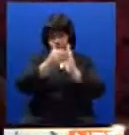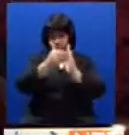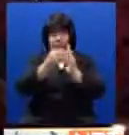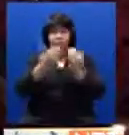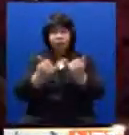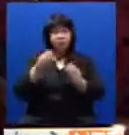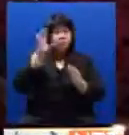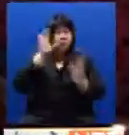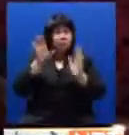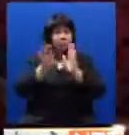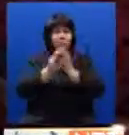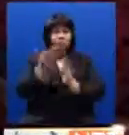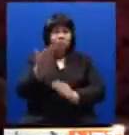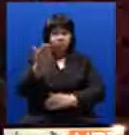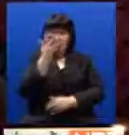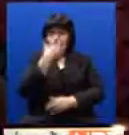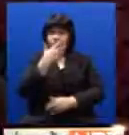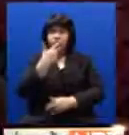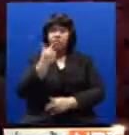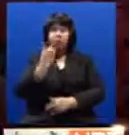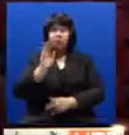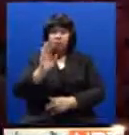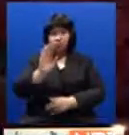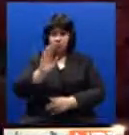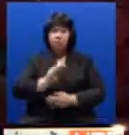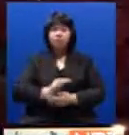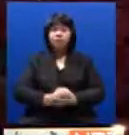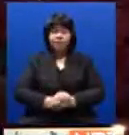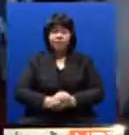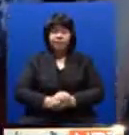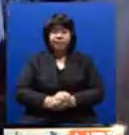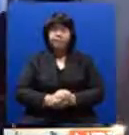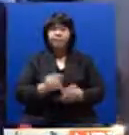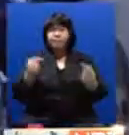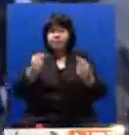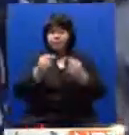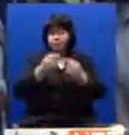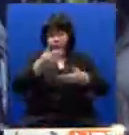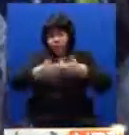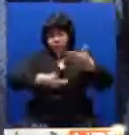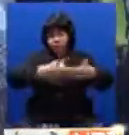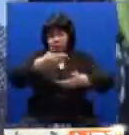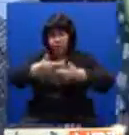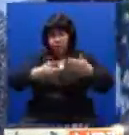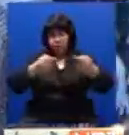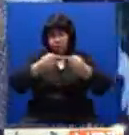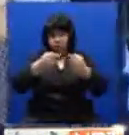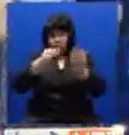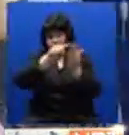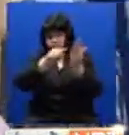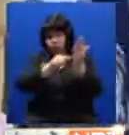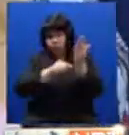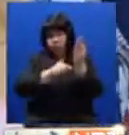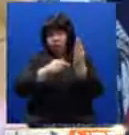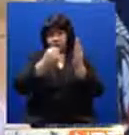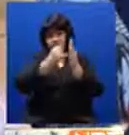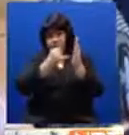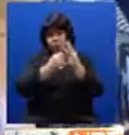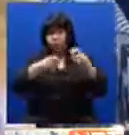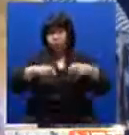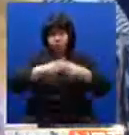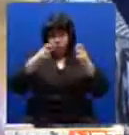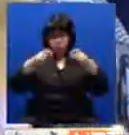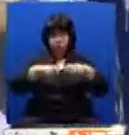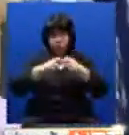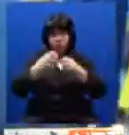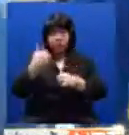นี่กเปควสวยงามนะคะของสวน Flora Park ด้วยขณะที่การค้าชายแดนช่องจอมอำเภอรกับเชิงจวัสุรินมี